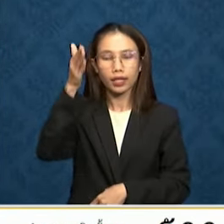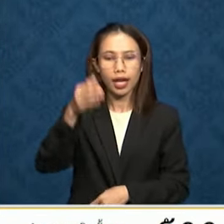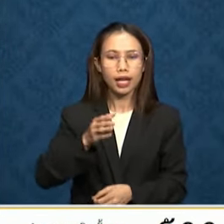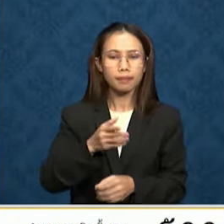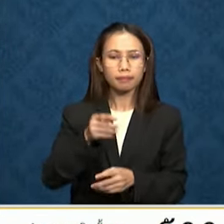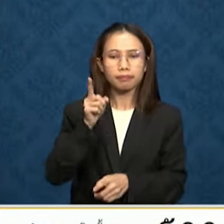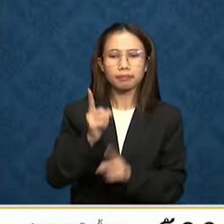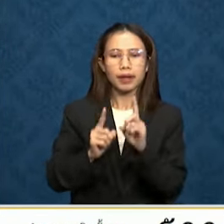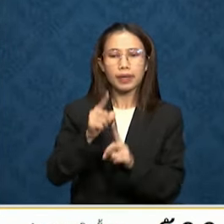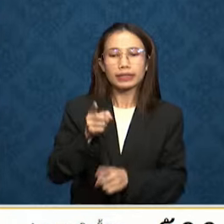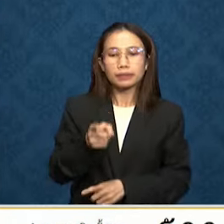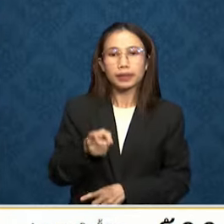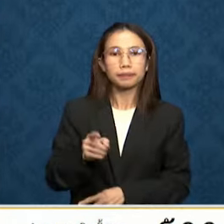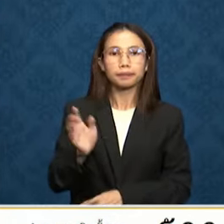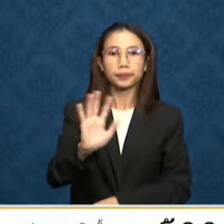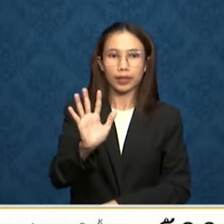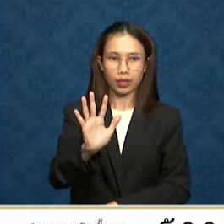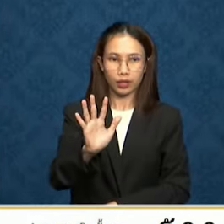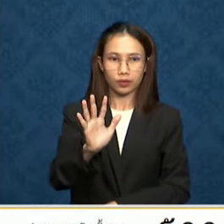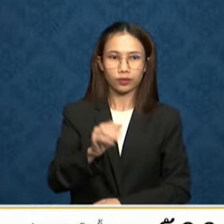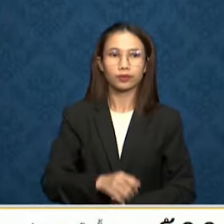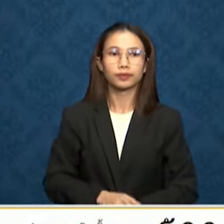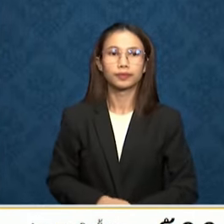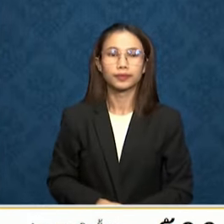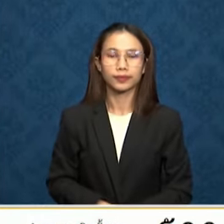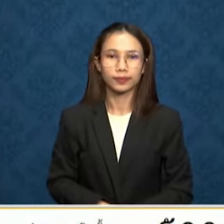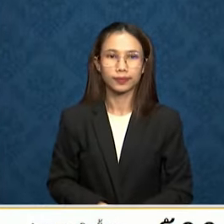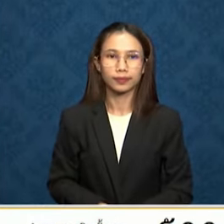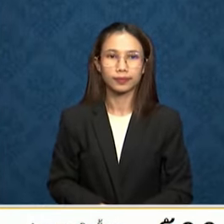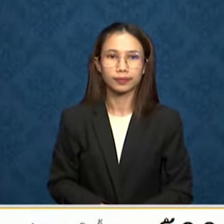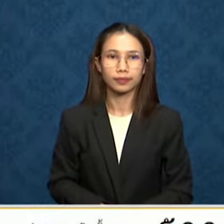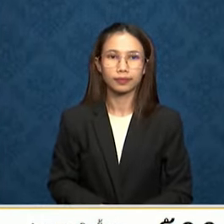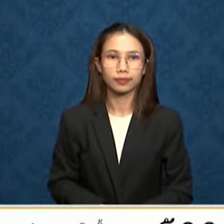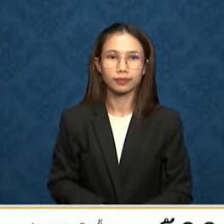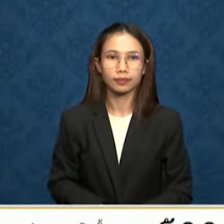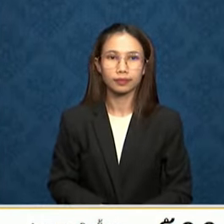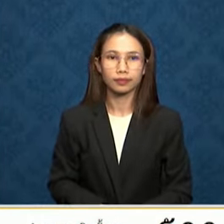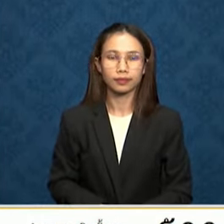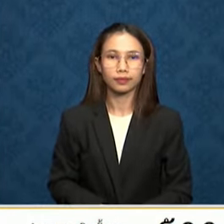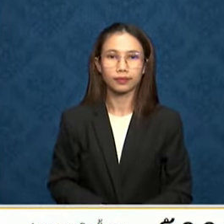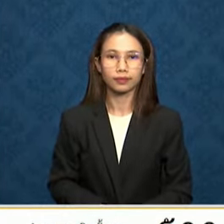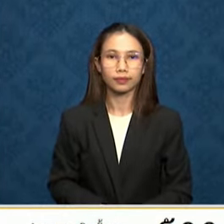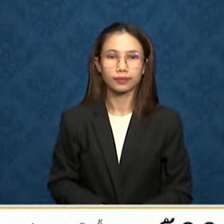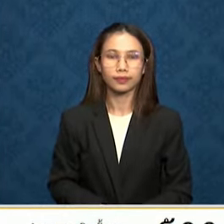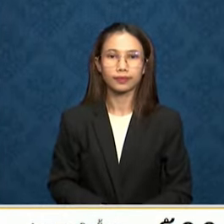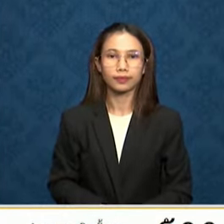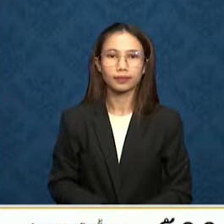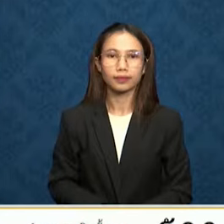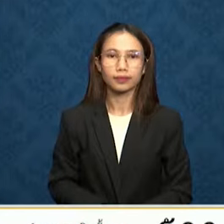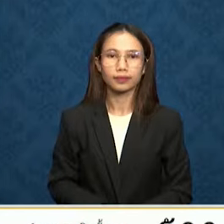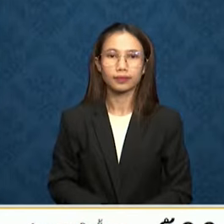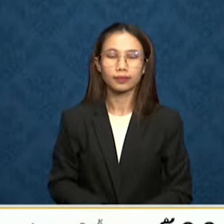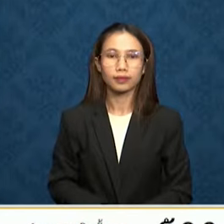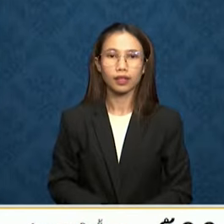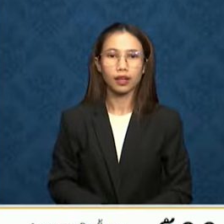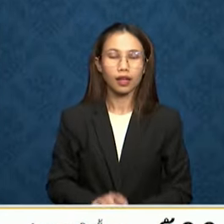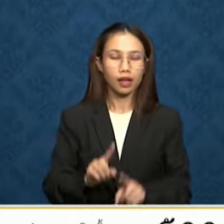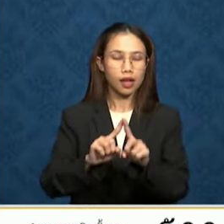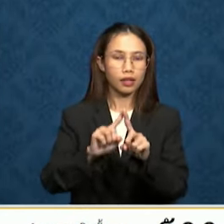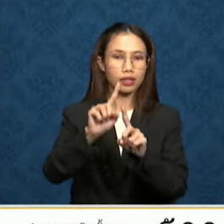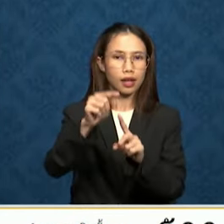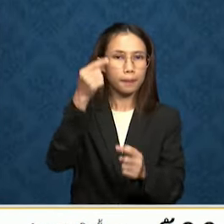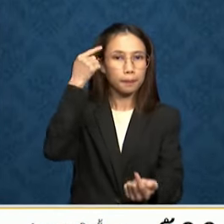นะคะ pobudget Performance evaluationค่ะในส่วนแรกค่ะท่านประธานการตั้งเป้า